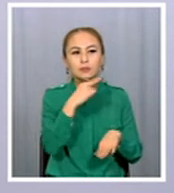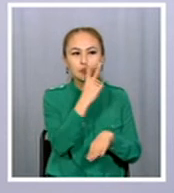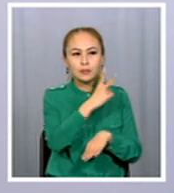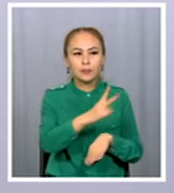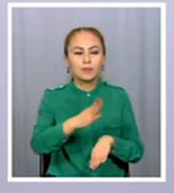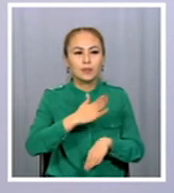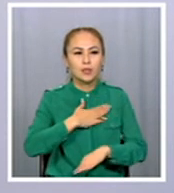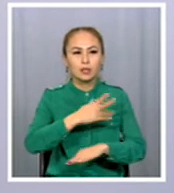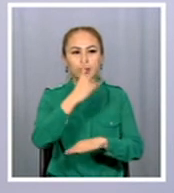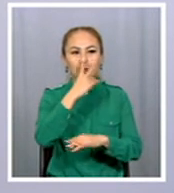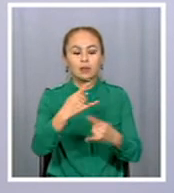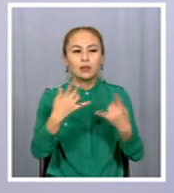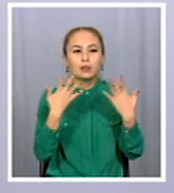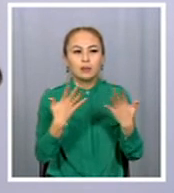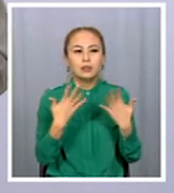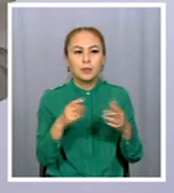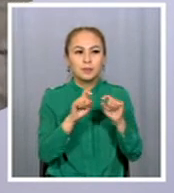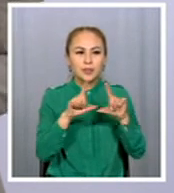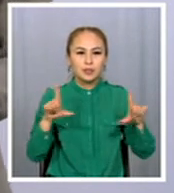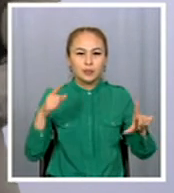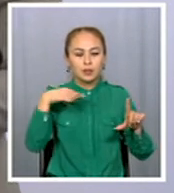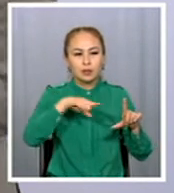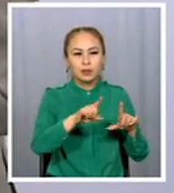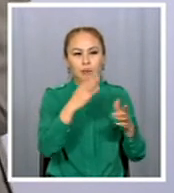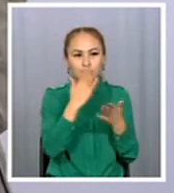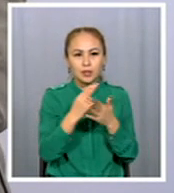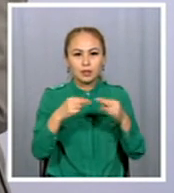экранда мектептің ғимаратын көріп тұрмыз, иә?